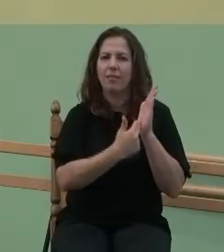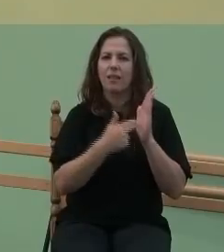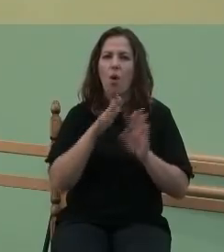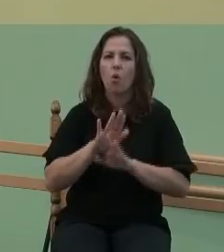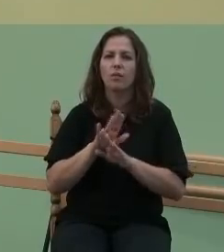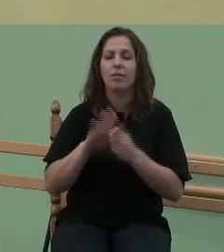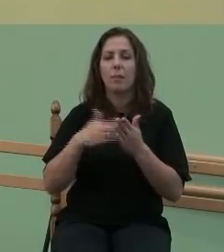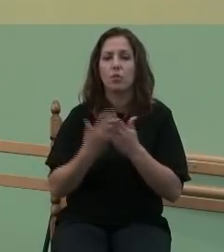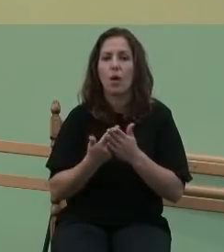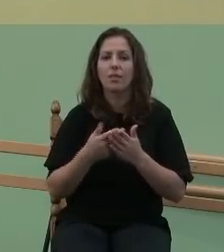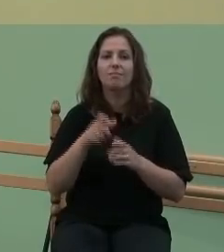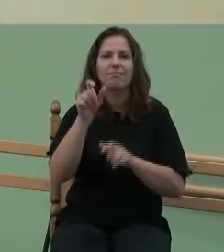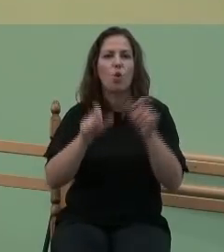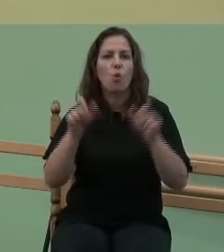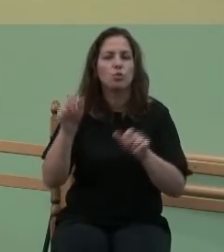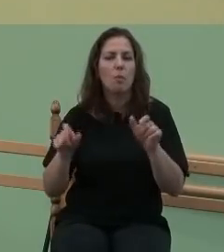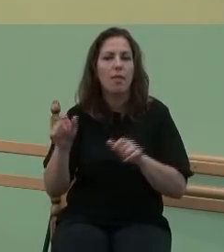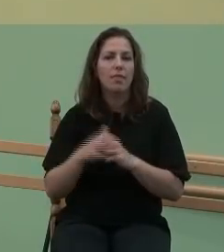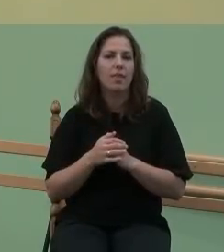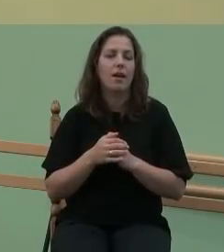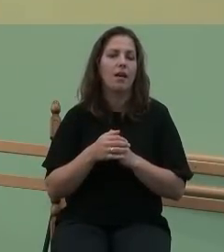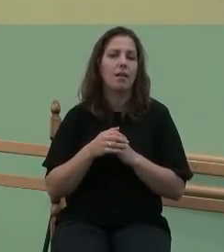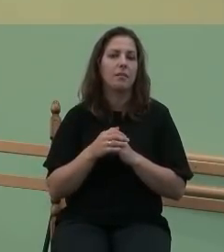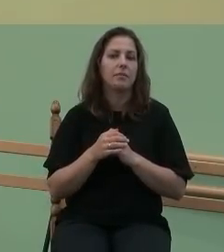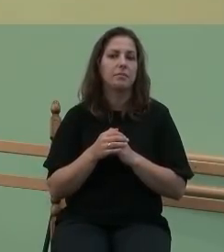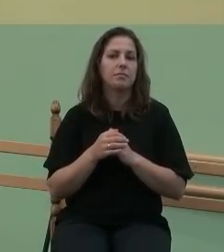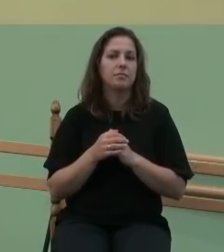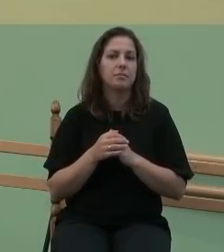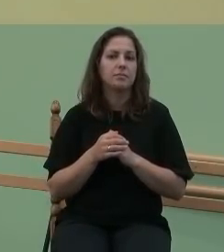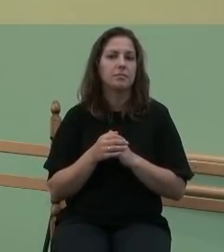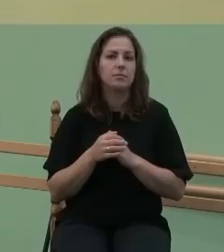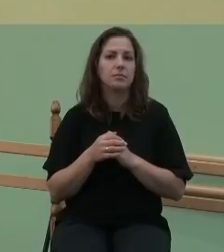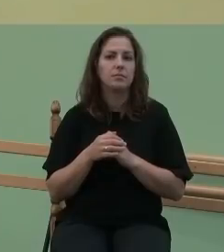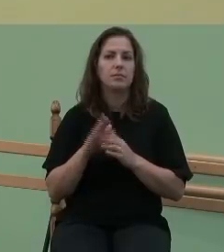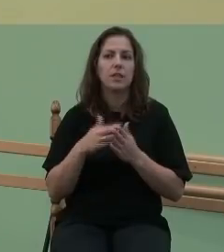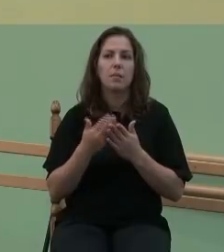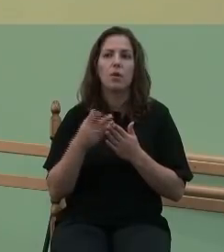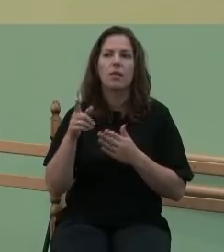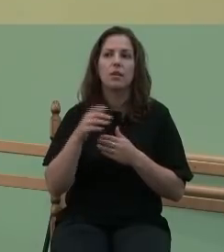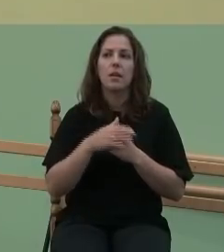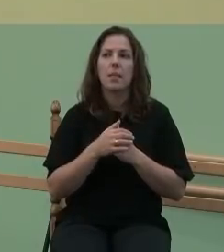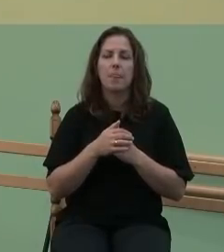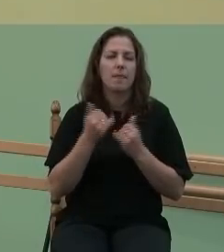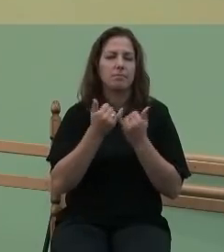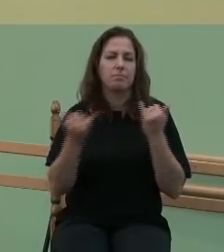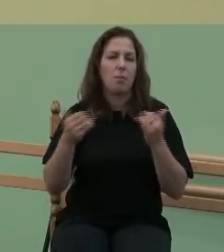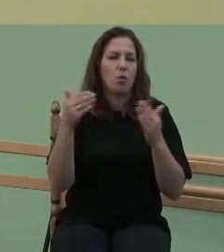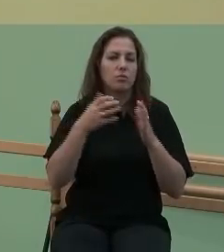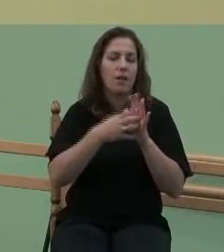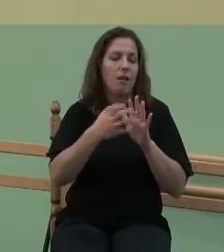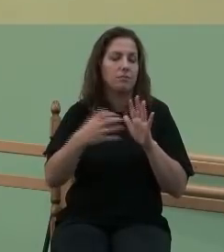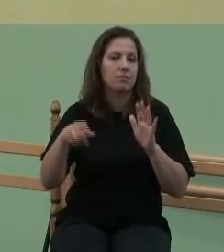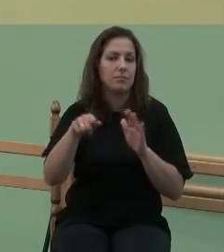na przykład konsumenta. Weźmy całą sprawę kredytów frankowych, można całą epopeę na ten temat napisać, dlatego że w